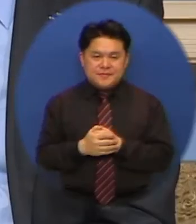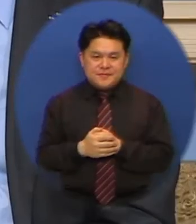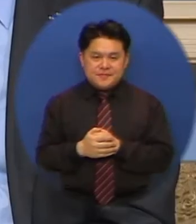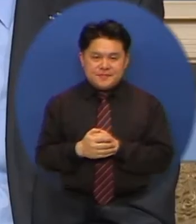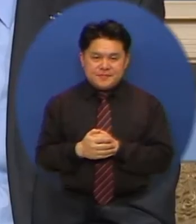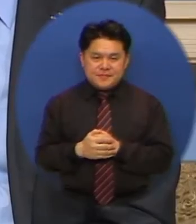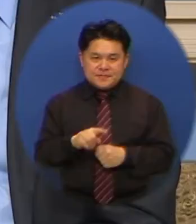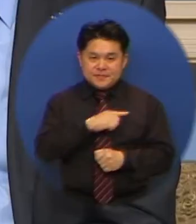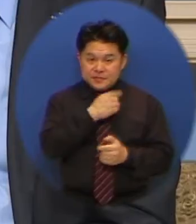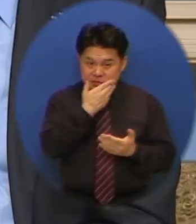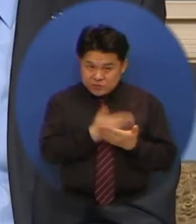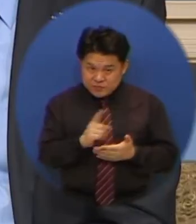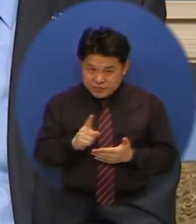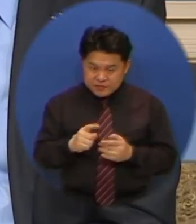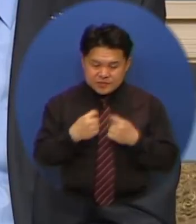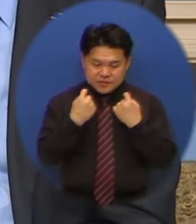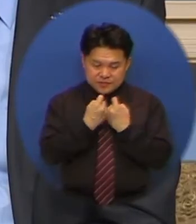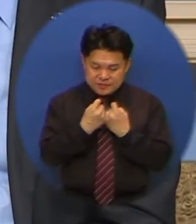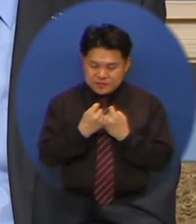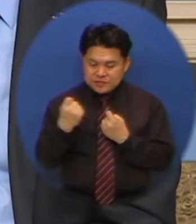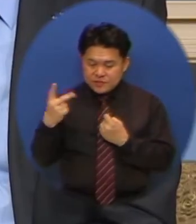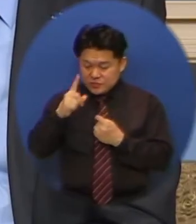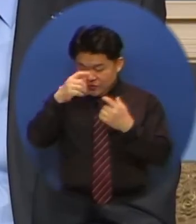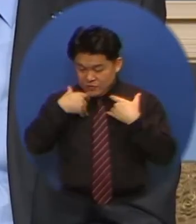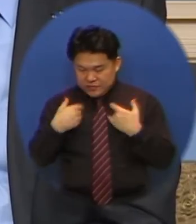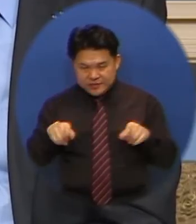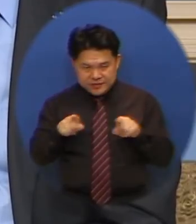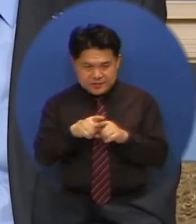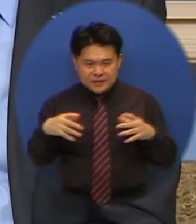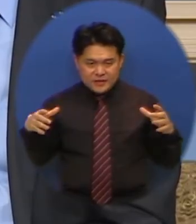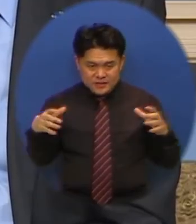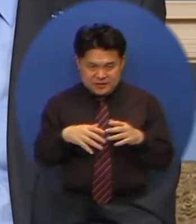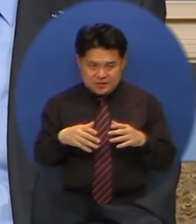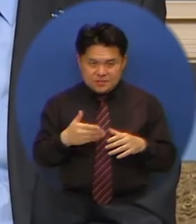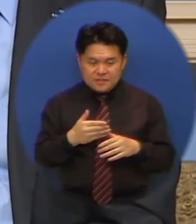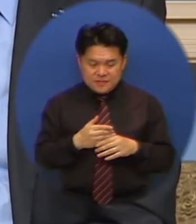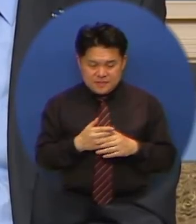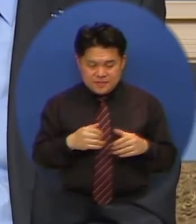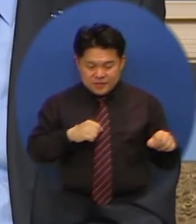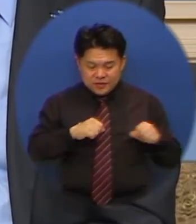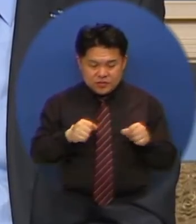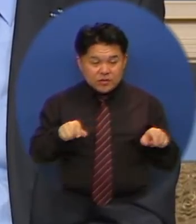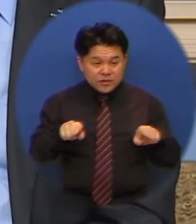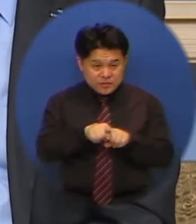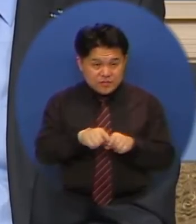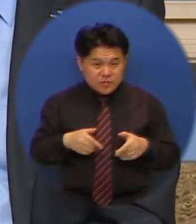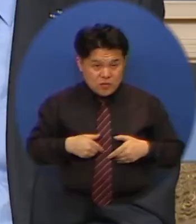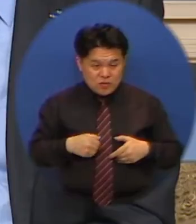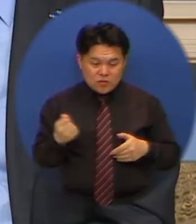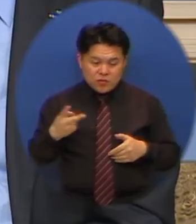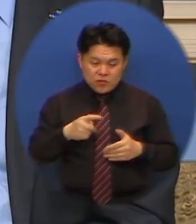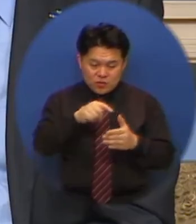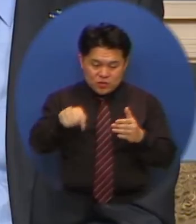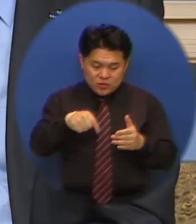네. 가장 중요한 거는 민, 관이 합쳐서 같이 갈 수 있는 부분이 좋고 그 중간에서